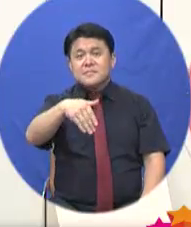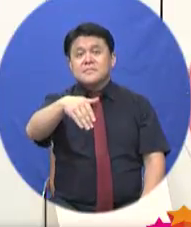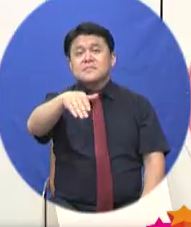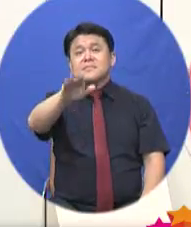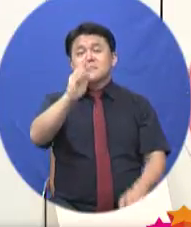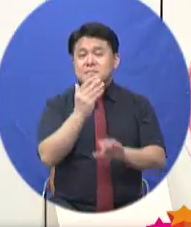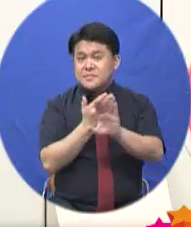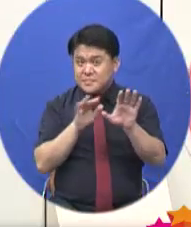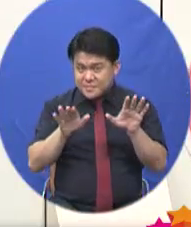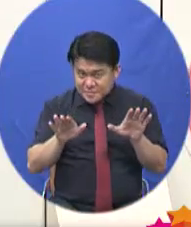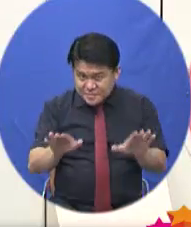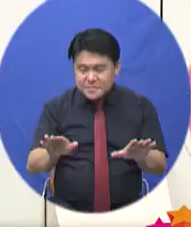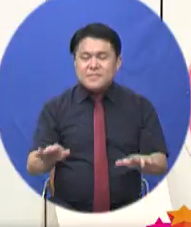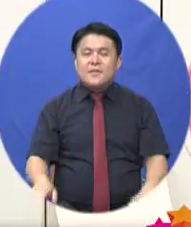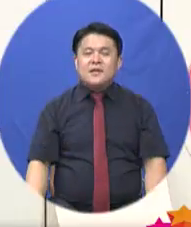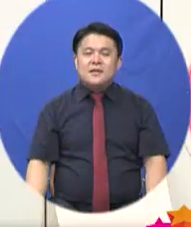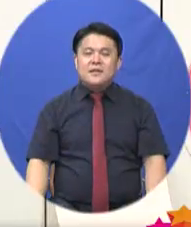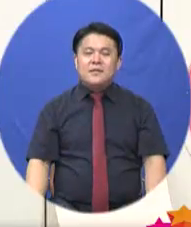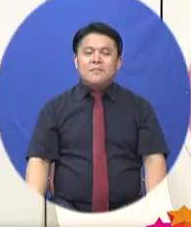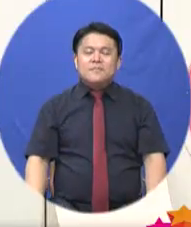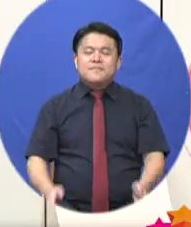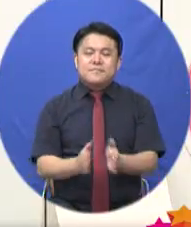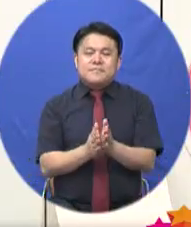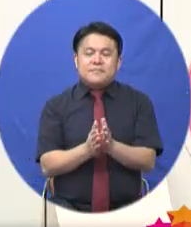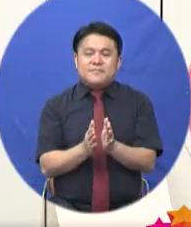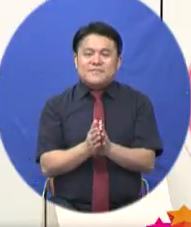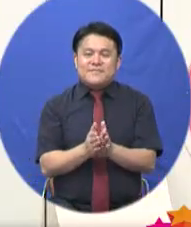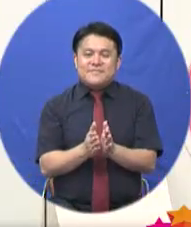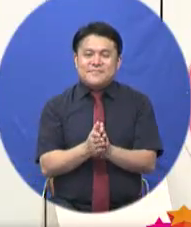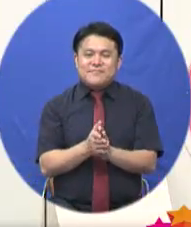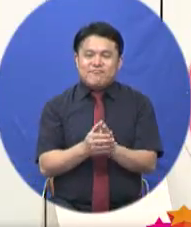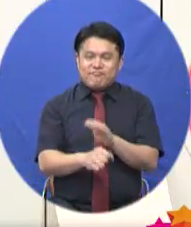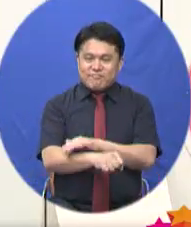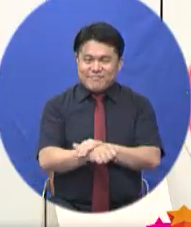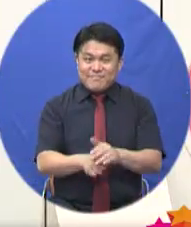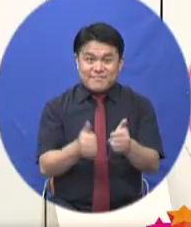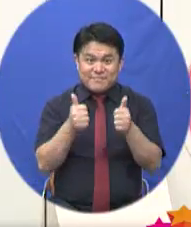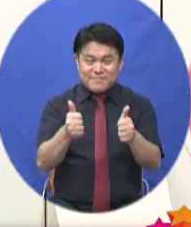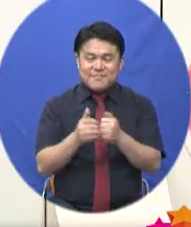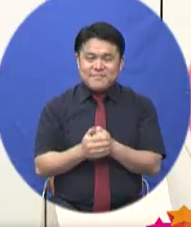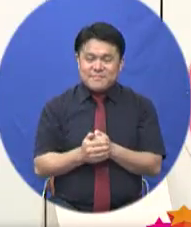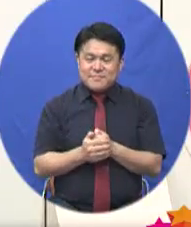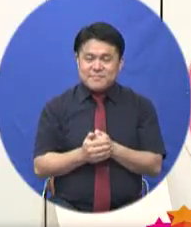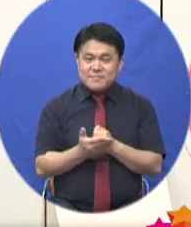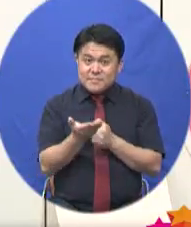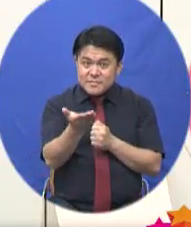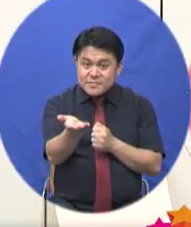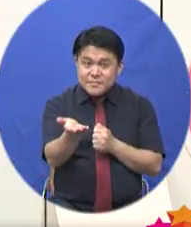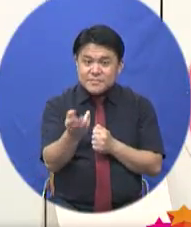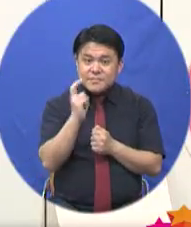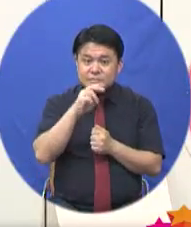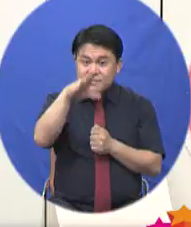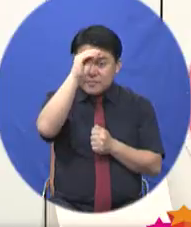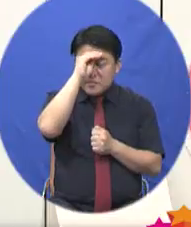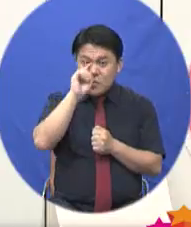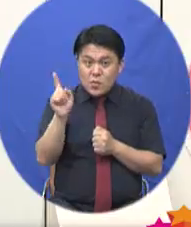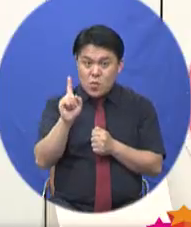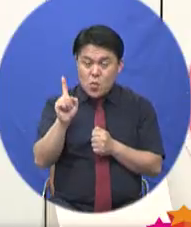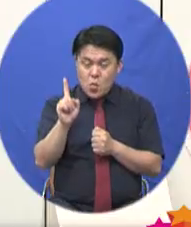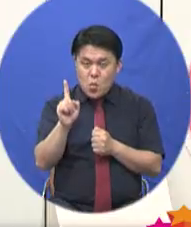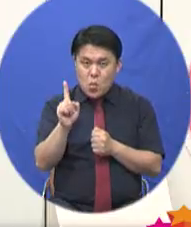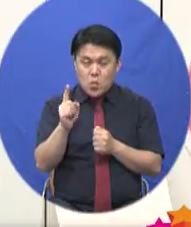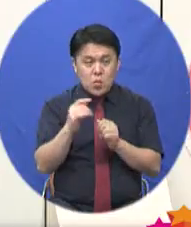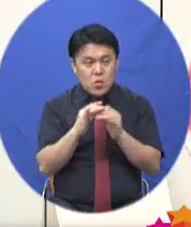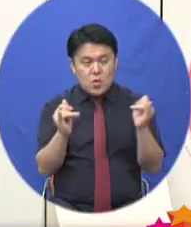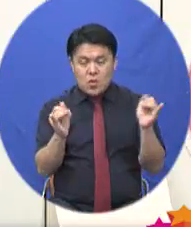가버린지. 어유, 박수. 예. 예, 감사합니다. 자, 선생님이 이렇게 모창을 이렇게